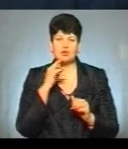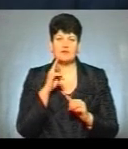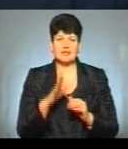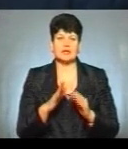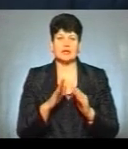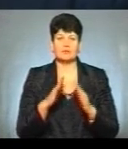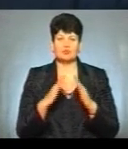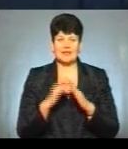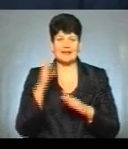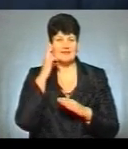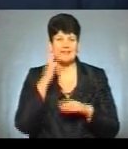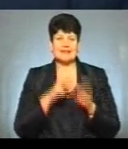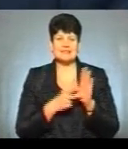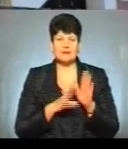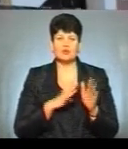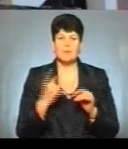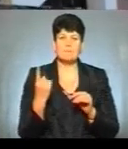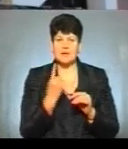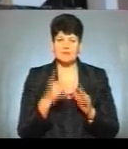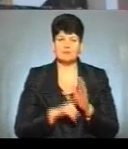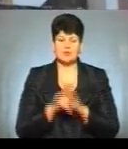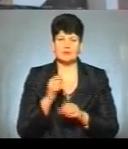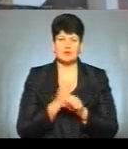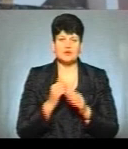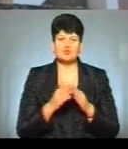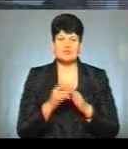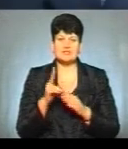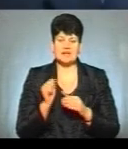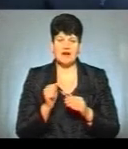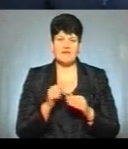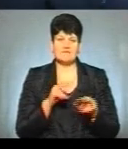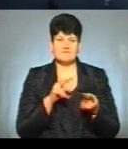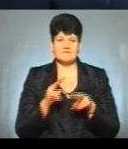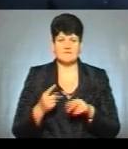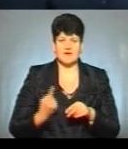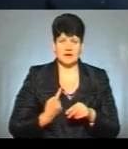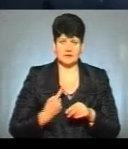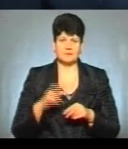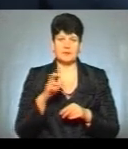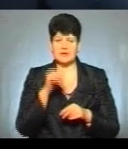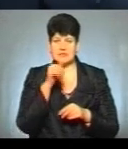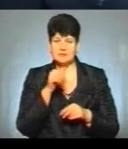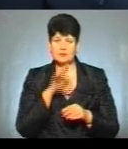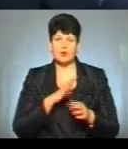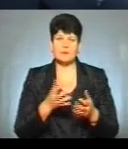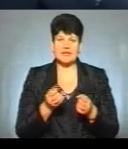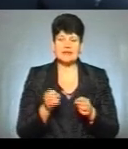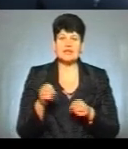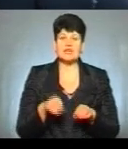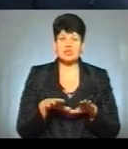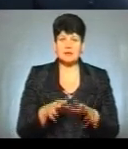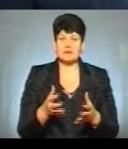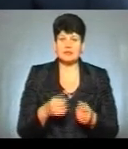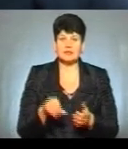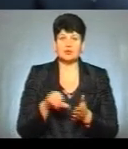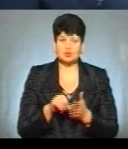будинків «Київська 7» стало першим у Тернополі, де запрацювала сусідська варта. У березні місяці співвласниками нашого будинку було прийнято рішення, щоб